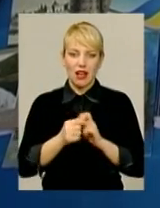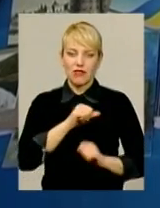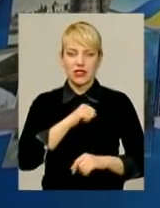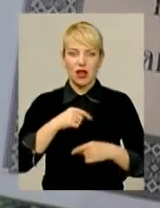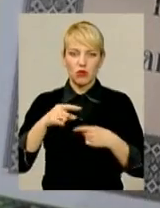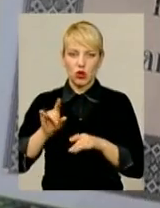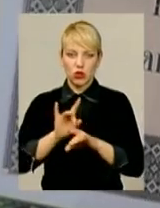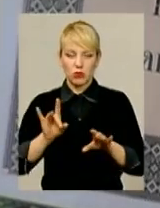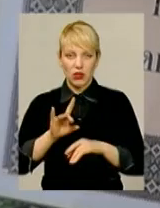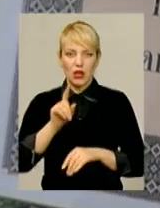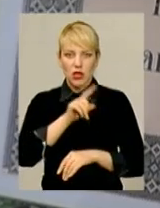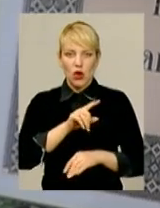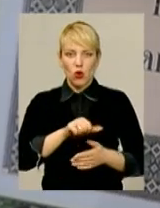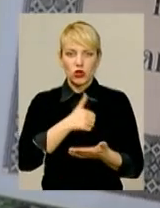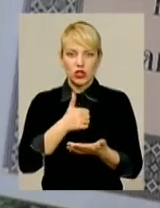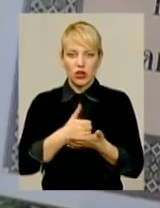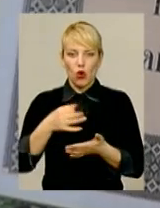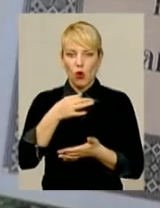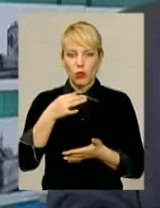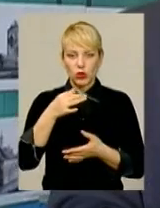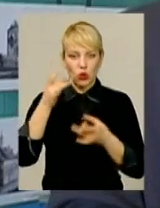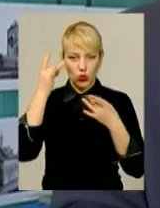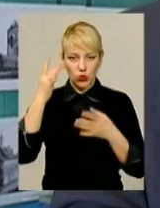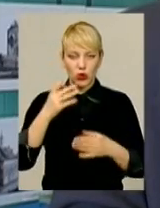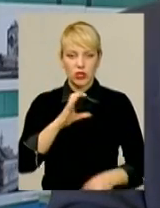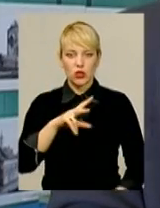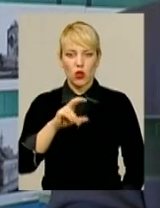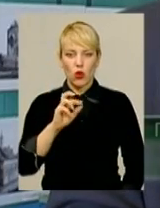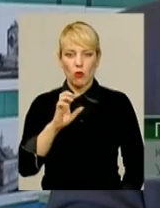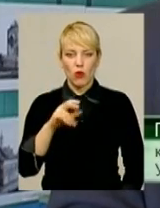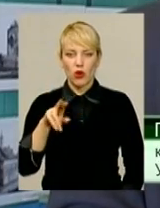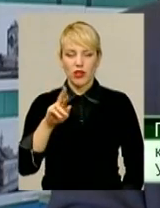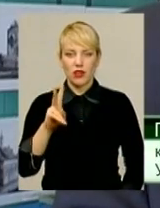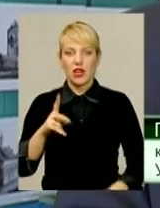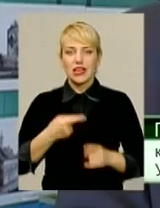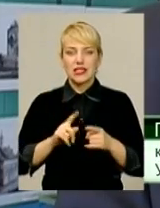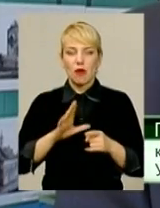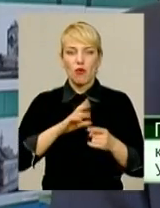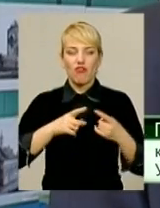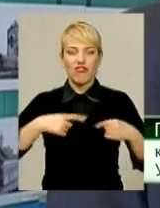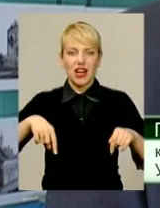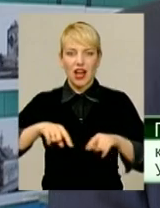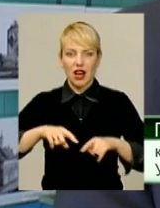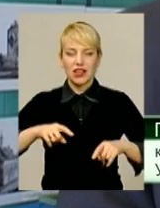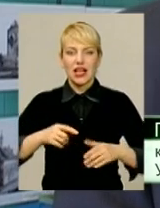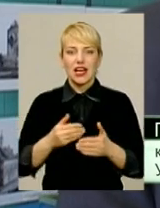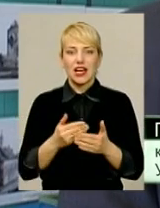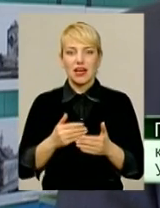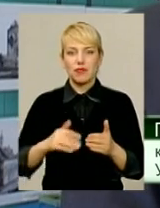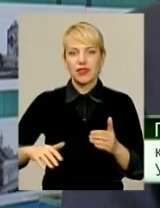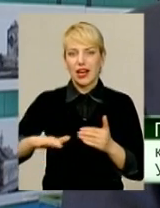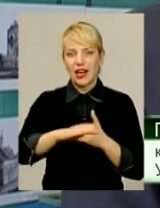тодішній очільник обласного управління культури Петро Слободянюк. Це був філія обласного краєзнавчого музею, який